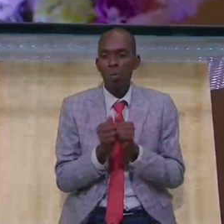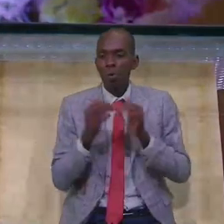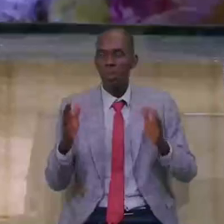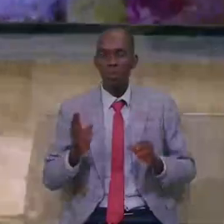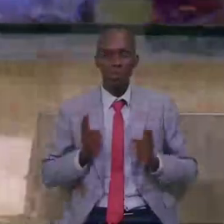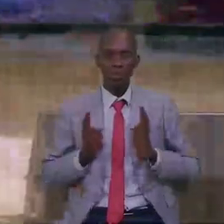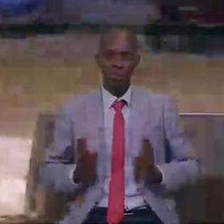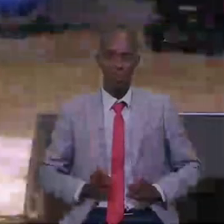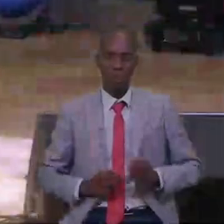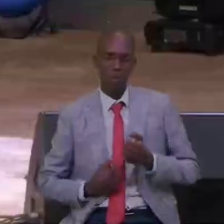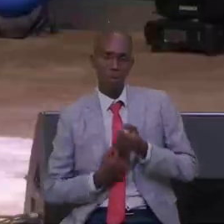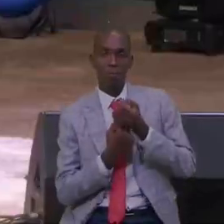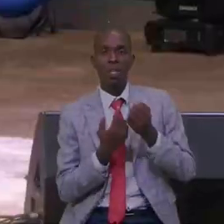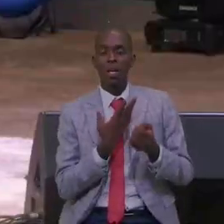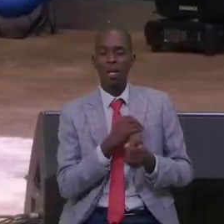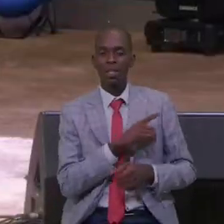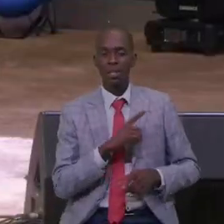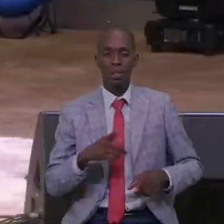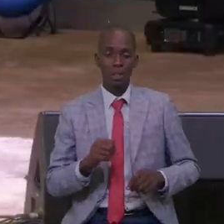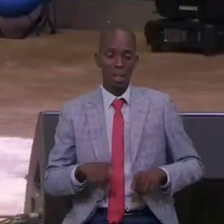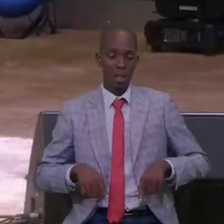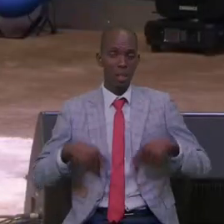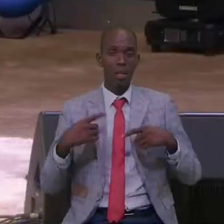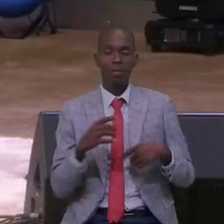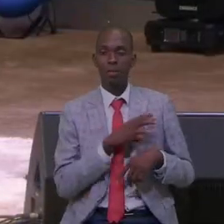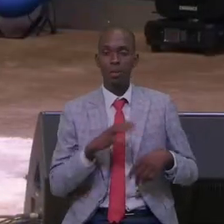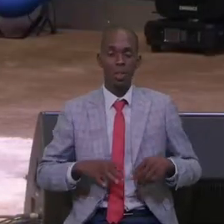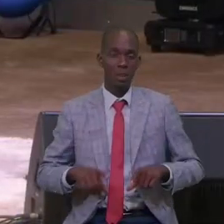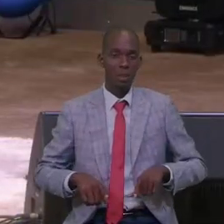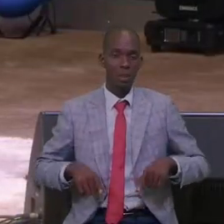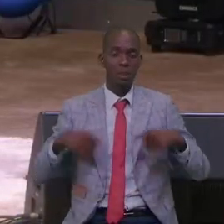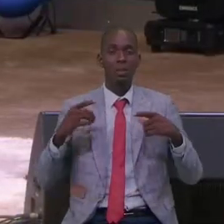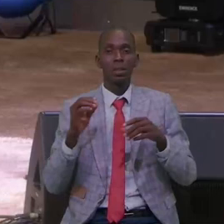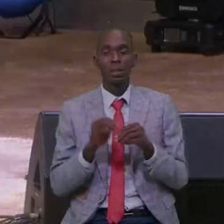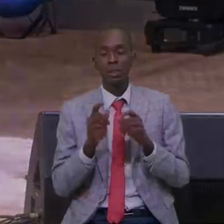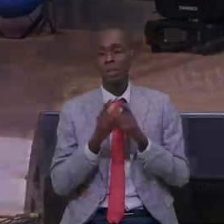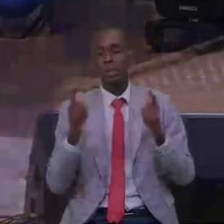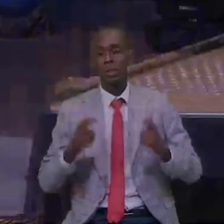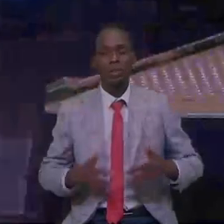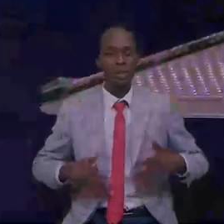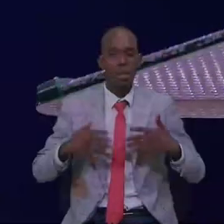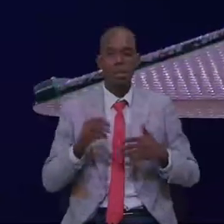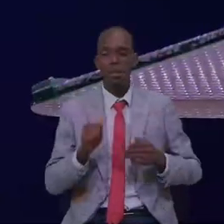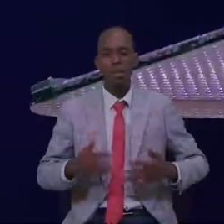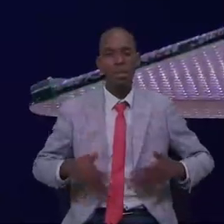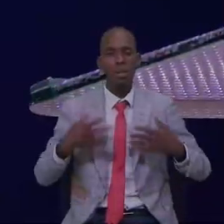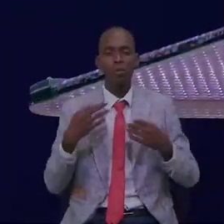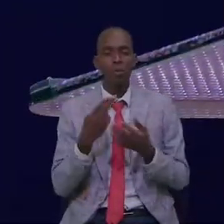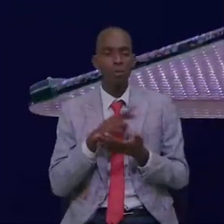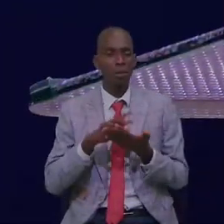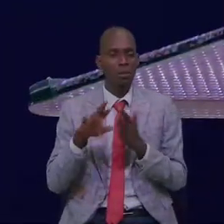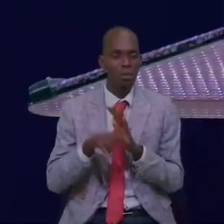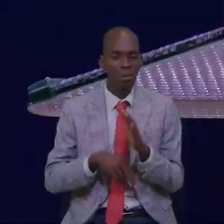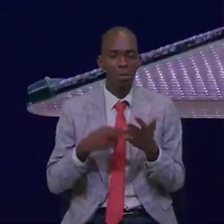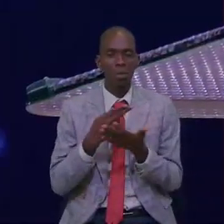sans l'agence humaine, la vie qu'il a menée, une grande vie, la vie de justice, la vie de sainteté, la